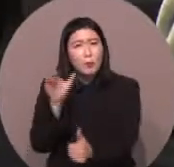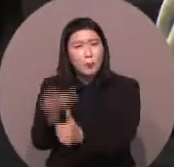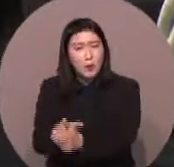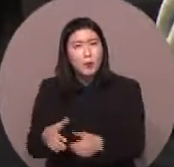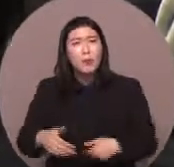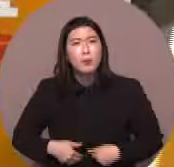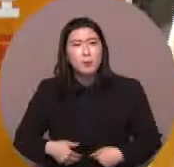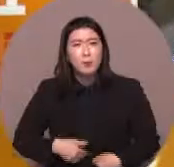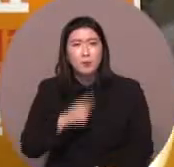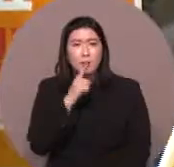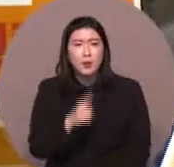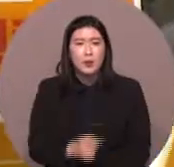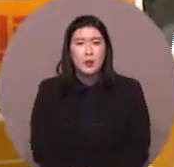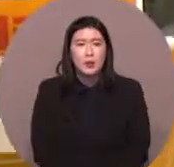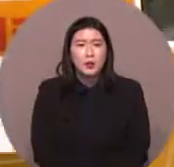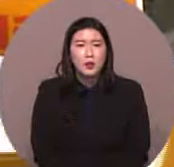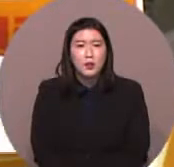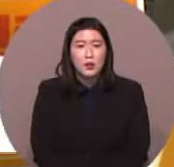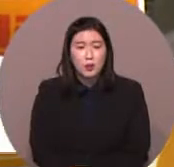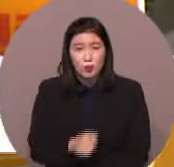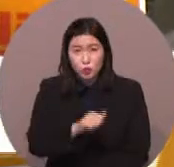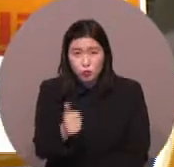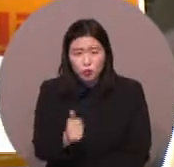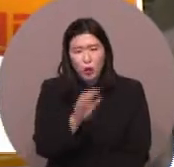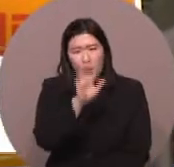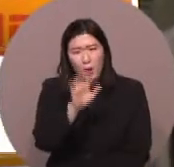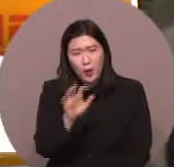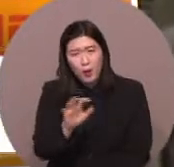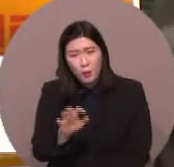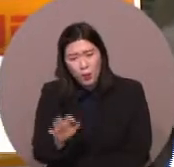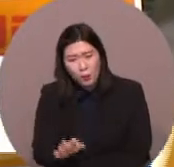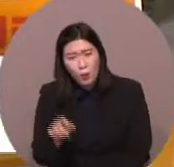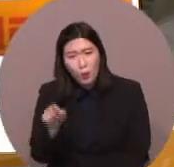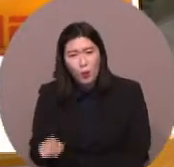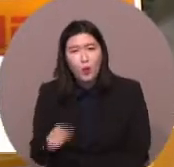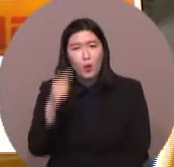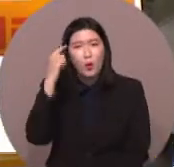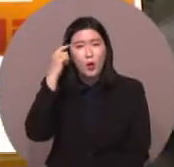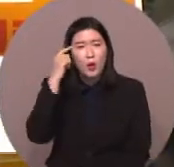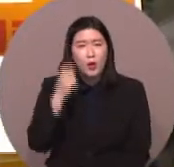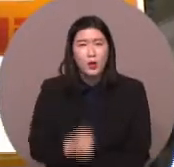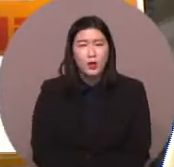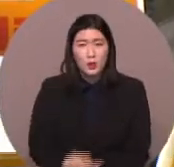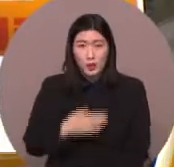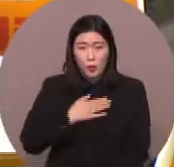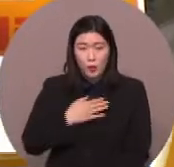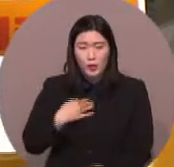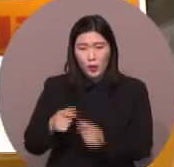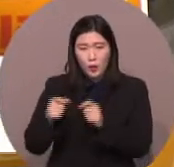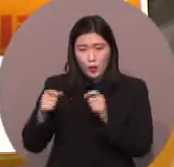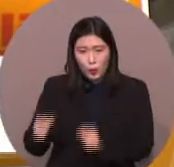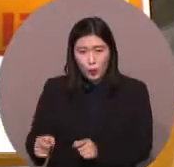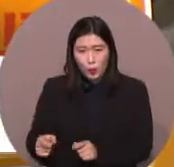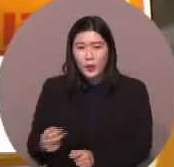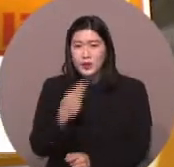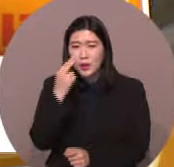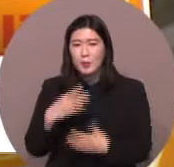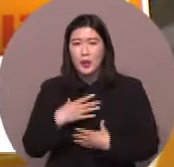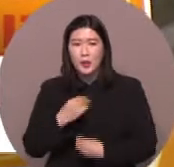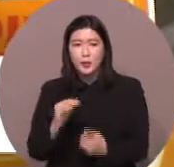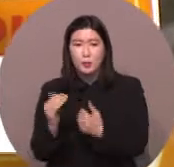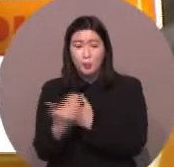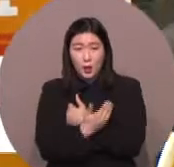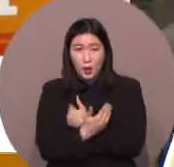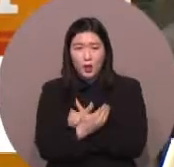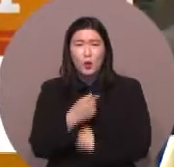지적합니다. 반복되는 산업재해와 노동자 죽음의 행렬을 멈추고 나와 동료의 생명 안전과